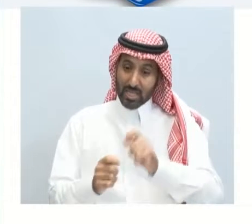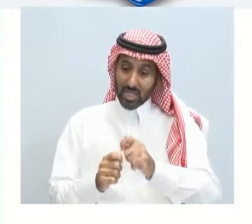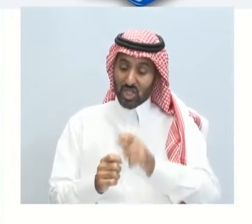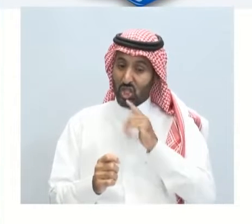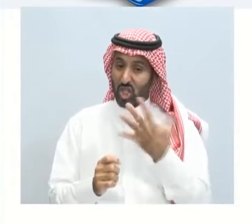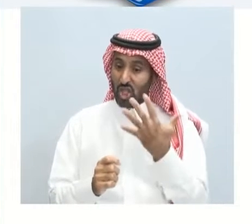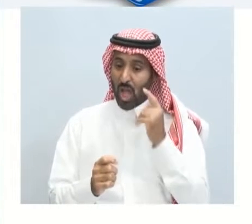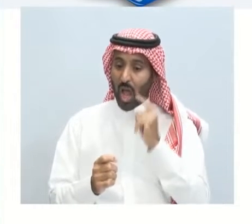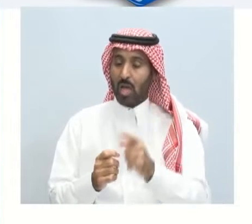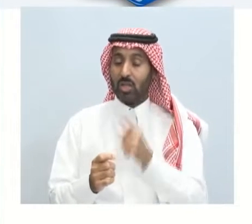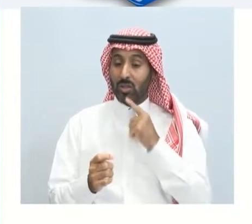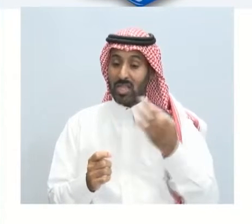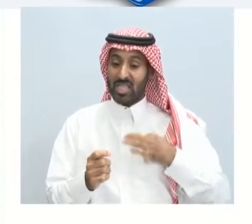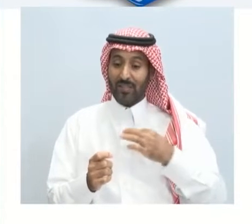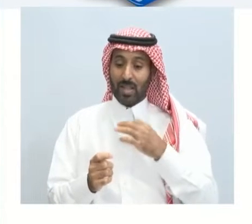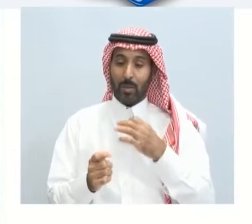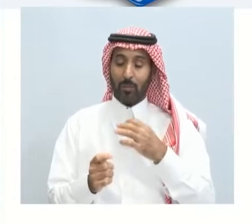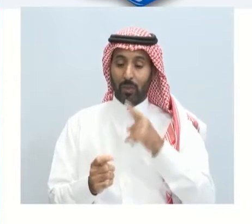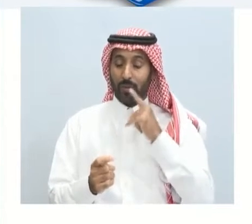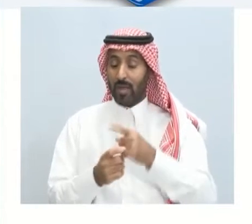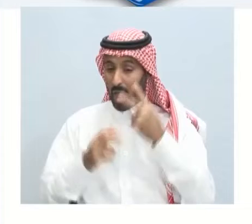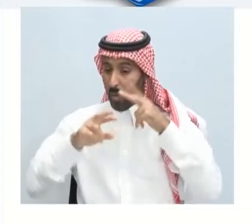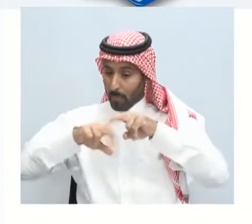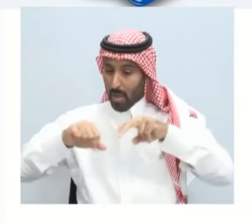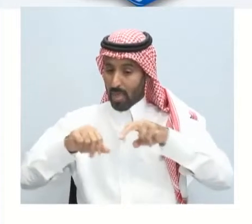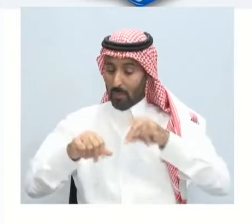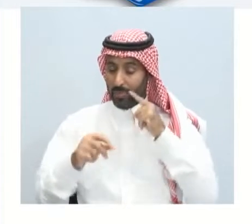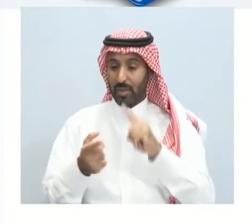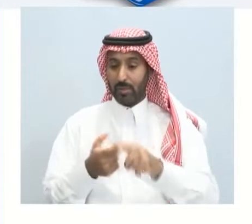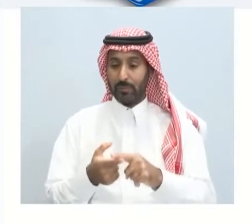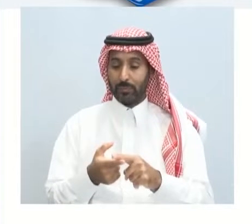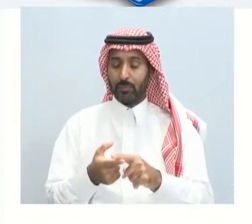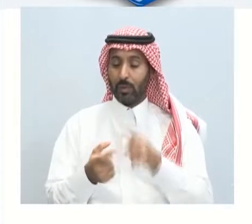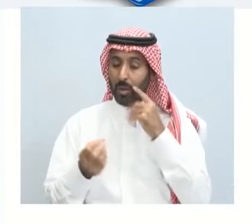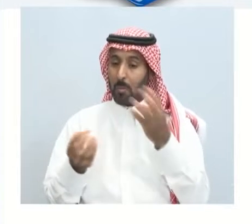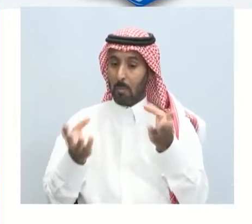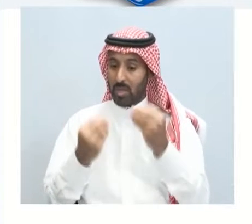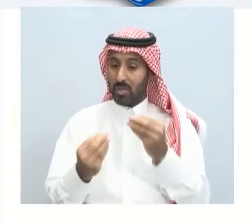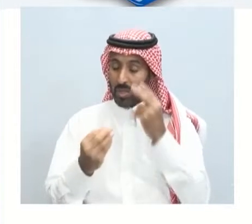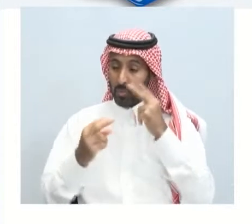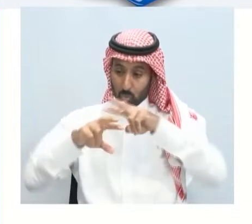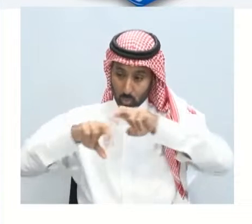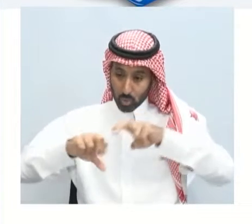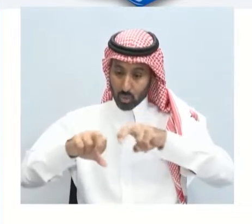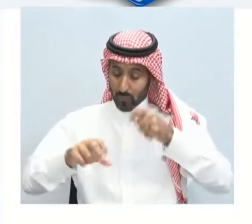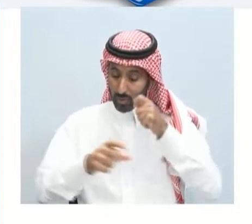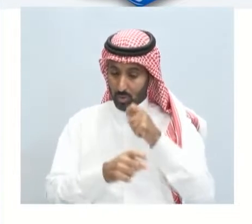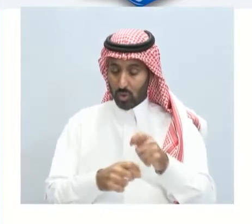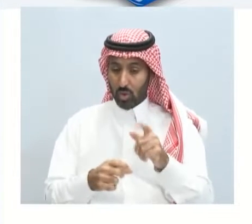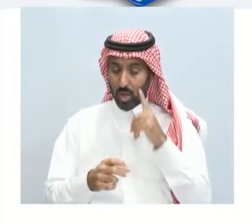ويمكن ضيف هذه التقنيات في الابحاث للتوصل الى المزيد من الاكتشافات